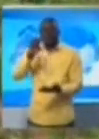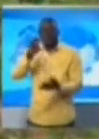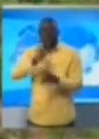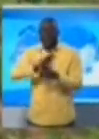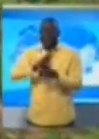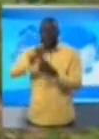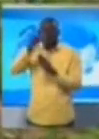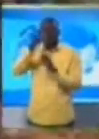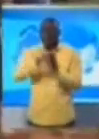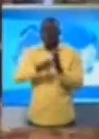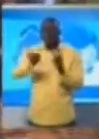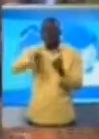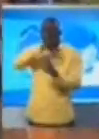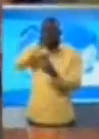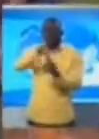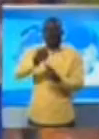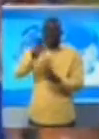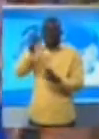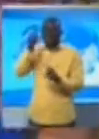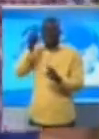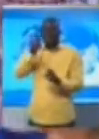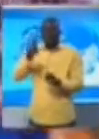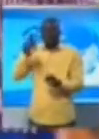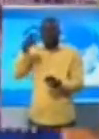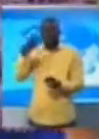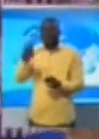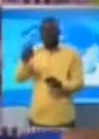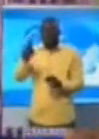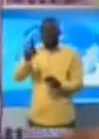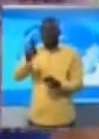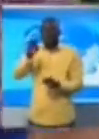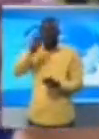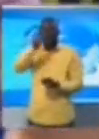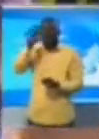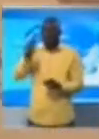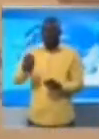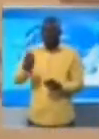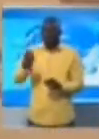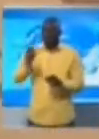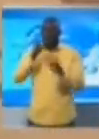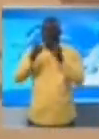formation situé à une dizaine de kilomètres de Pau. À ce niveau,